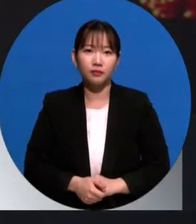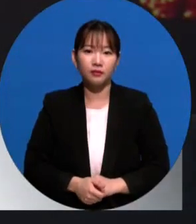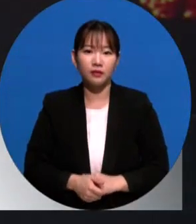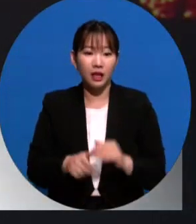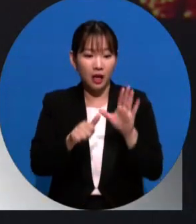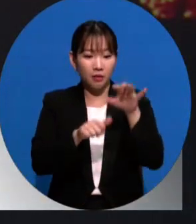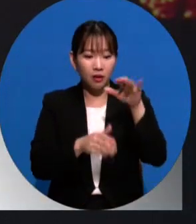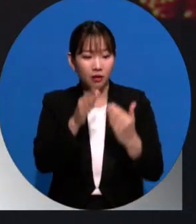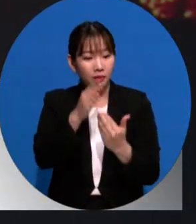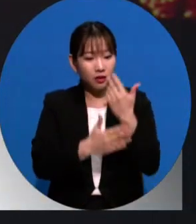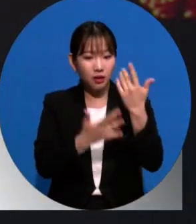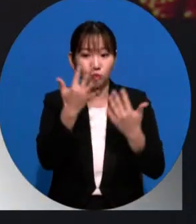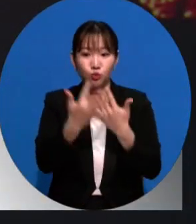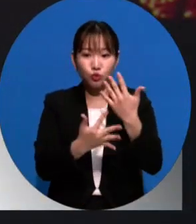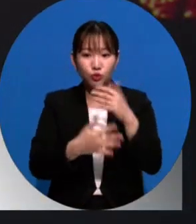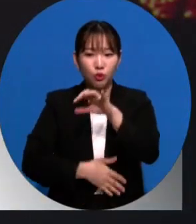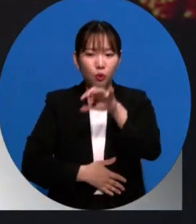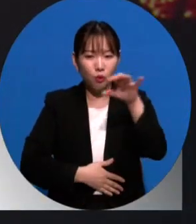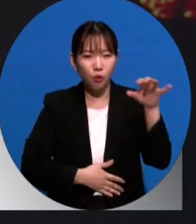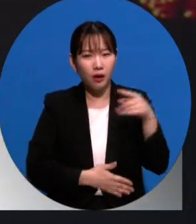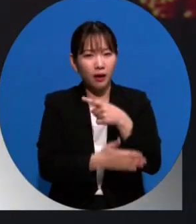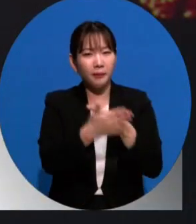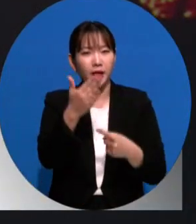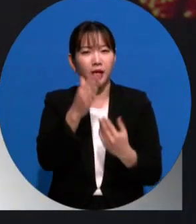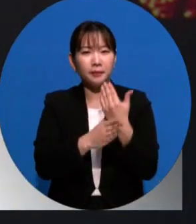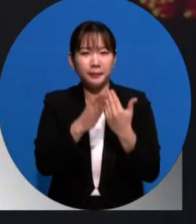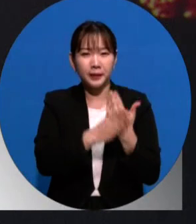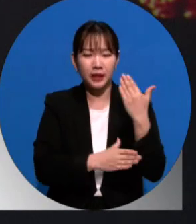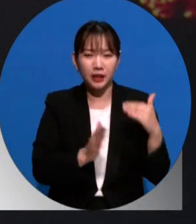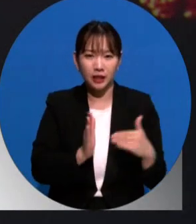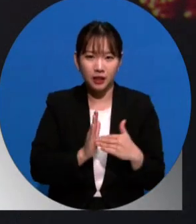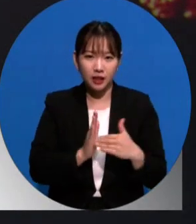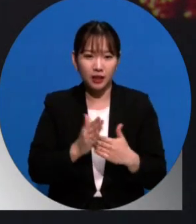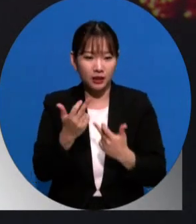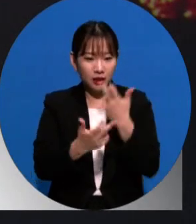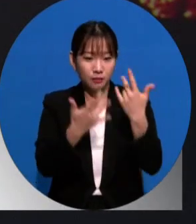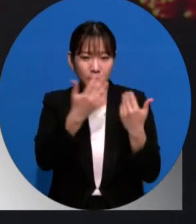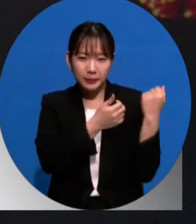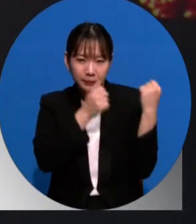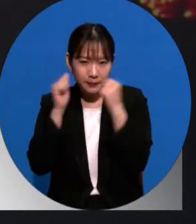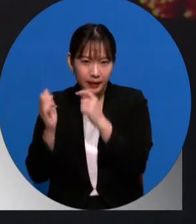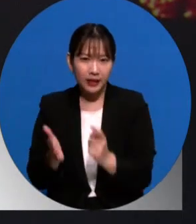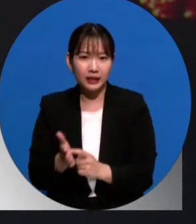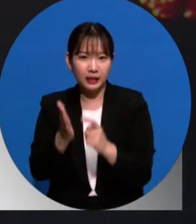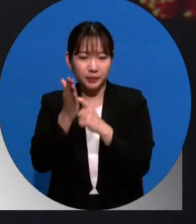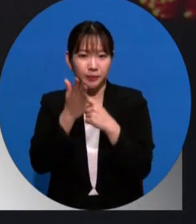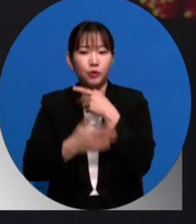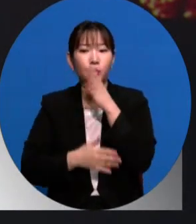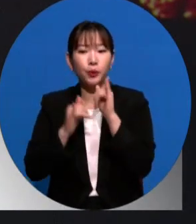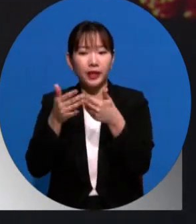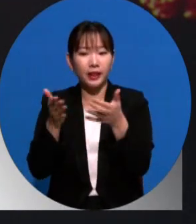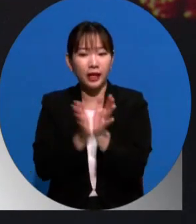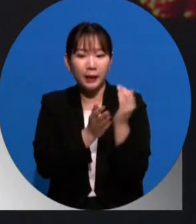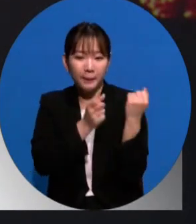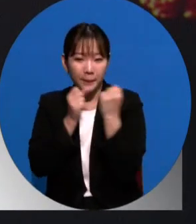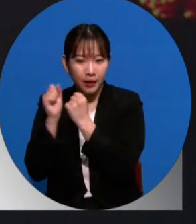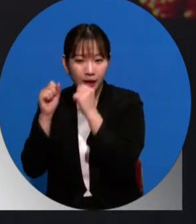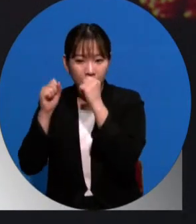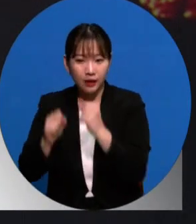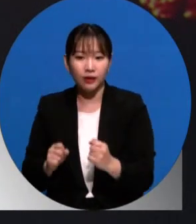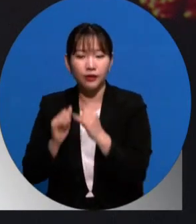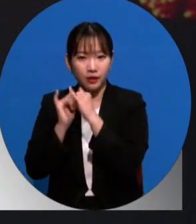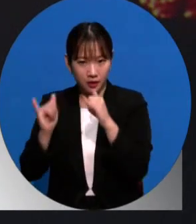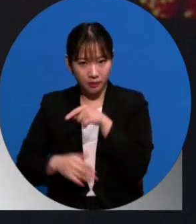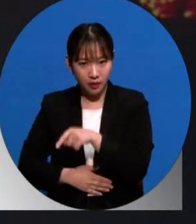이처럼 함평에서 발생한 화재는 곳곳에 생채기를 남겼습니다. 산불을 피해 긴급하게 경로당 등에 대피했던 마을